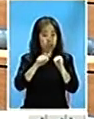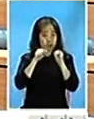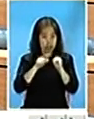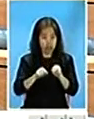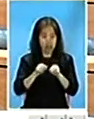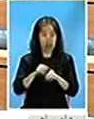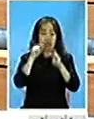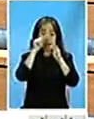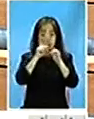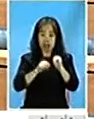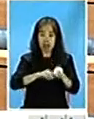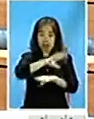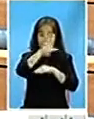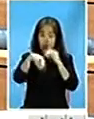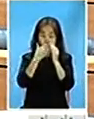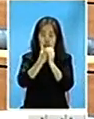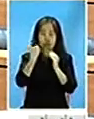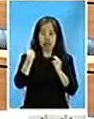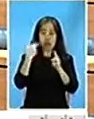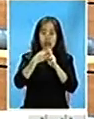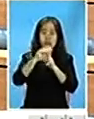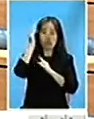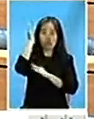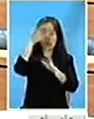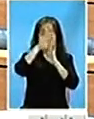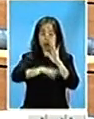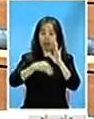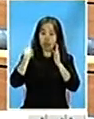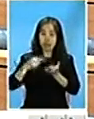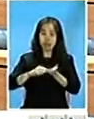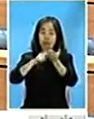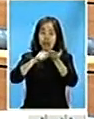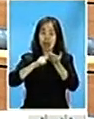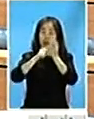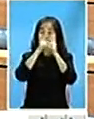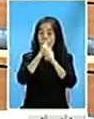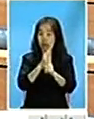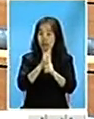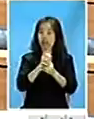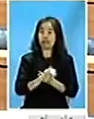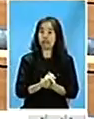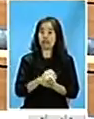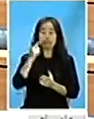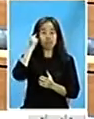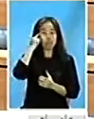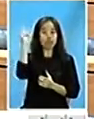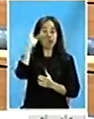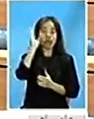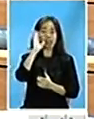มาตรานั้นทั้งหมดเนี่ยนะครับจะมีรายชื่อผู้อภิปรายอยู่แล้วก็ส่งนะครับส่งไปตามลำดับนั้นโดยไม่ต้องคำนึงถึง